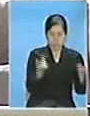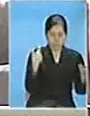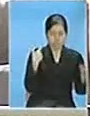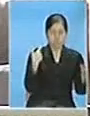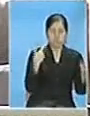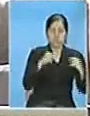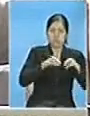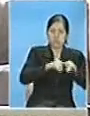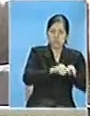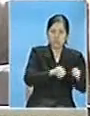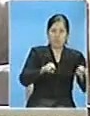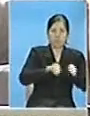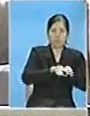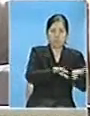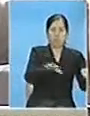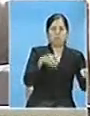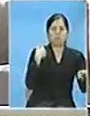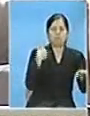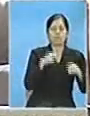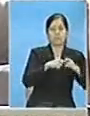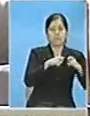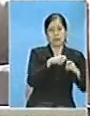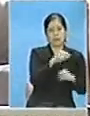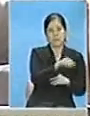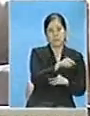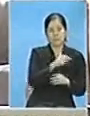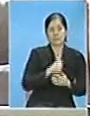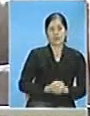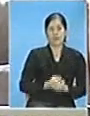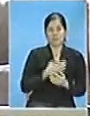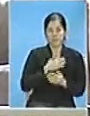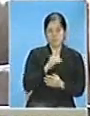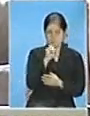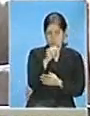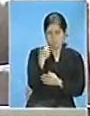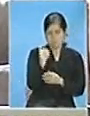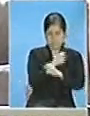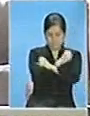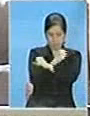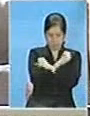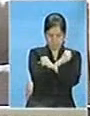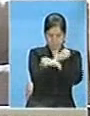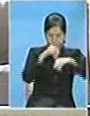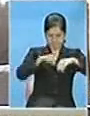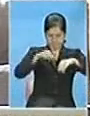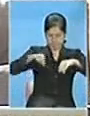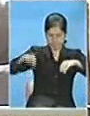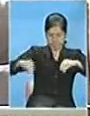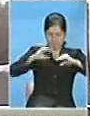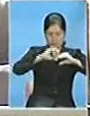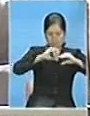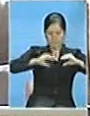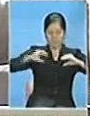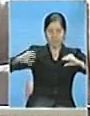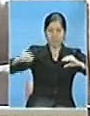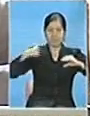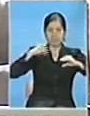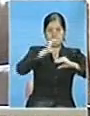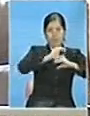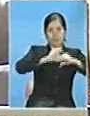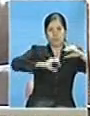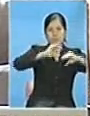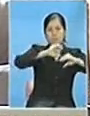ทำอย่างนั้นทำไมวิธีทำเนี่ยท่านผมก็เคยพูดนะทำเป็นบังเกอร์ข้างนอกวางข้างนอกเป็นชั้นๆนะครับลื้อเมื่อไหร่ก็ได้ไม่